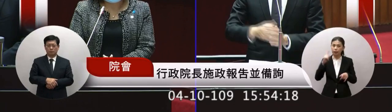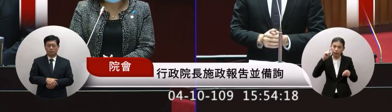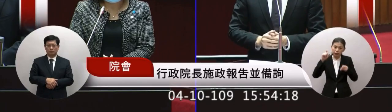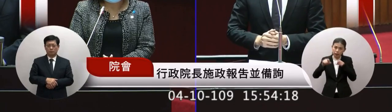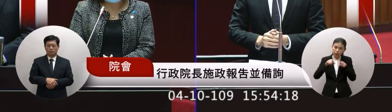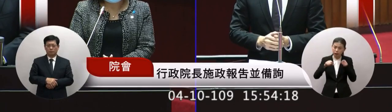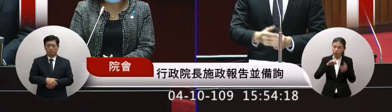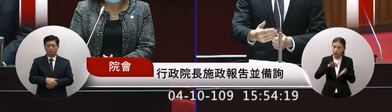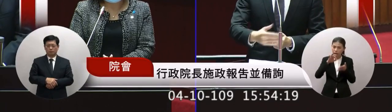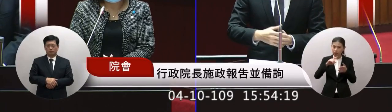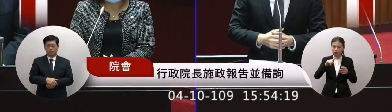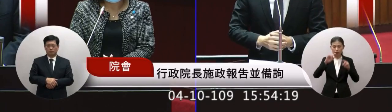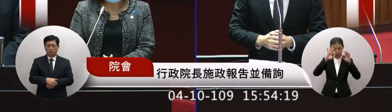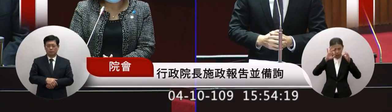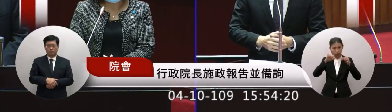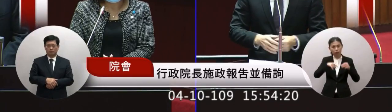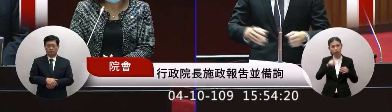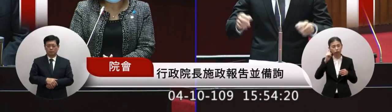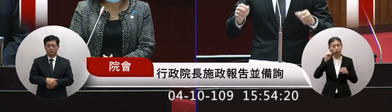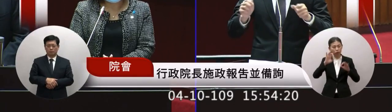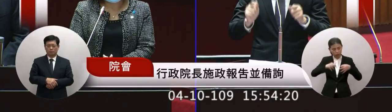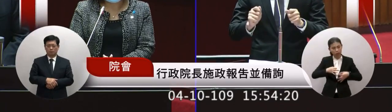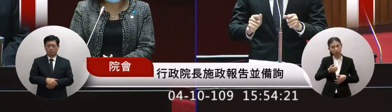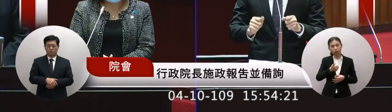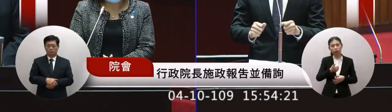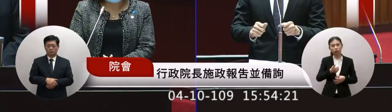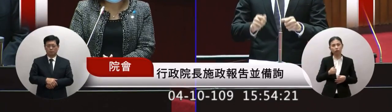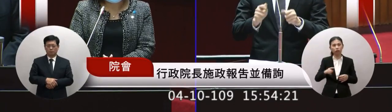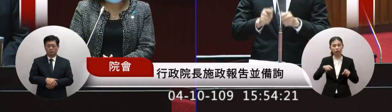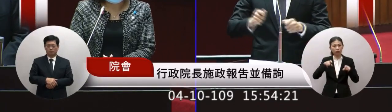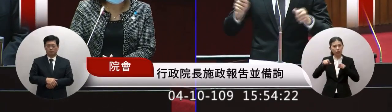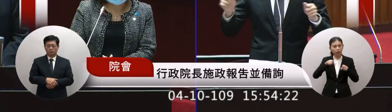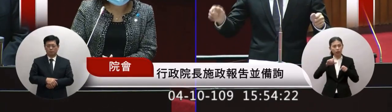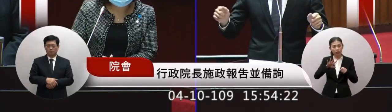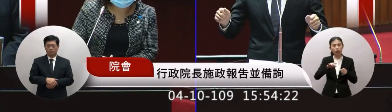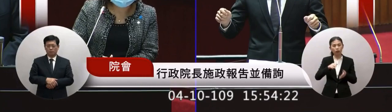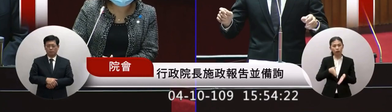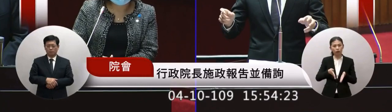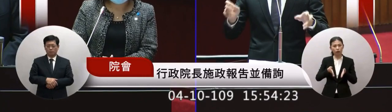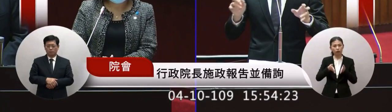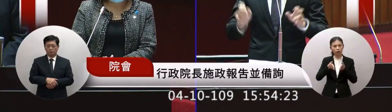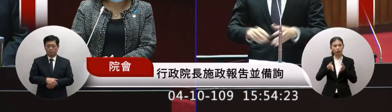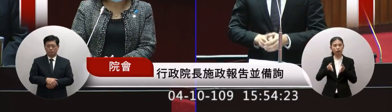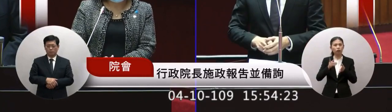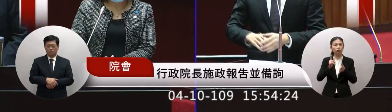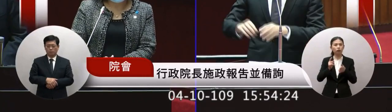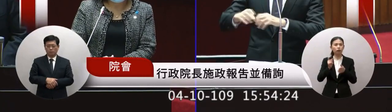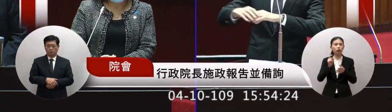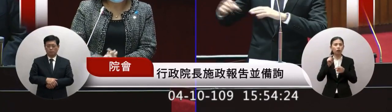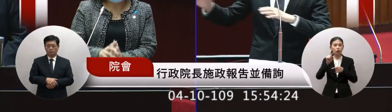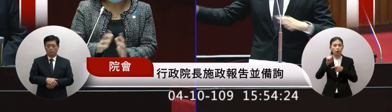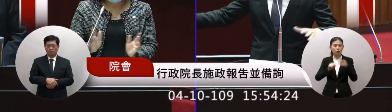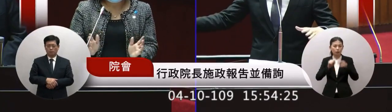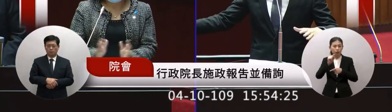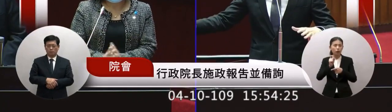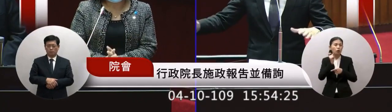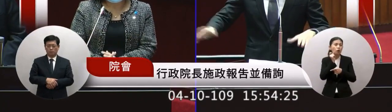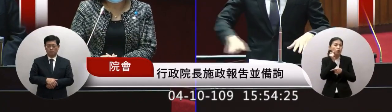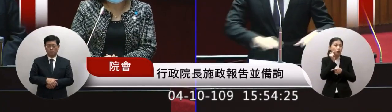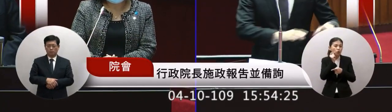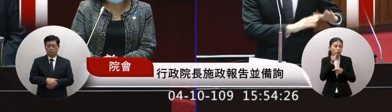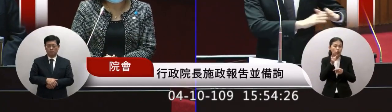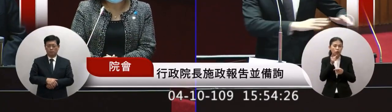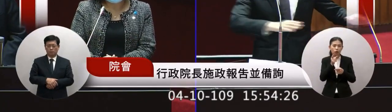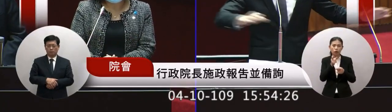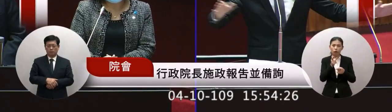咱即马也有伫检讨，我嘛顺续来讲一下，就是讲方案内底有一个是油灯平均月投保薪资计算个期间，就是